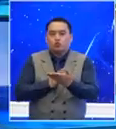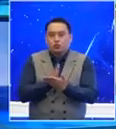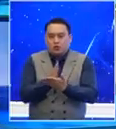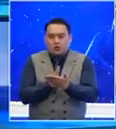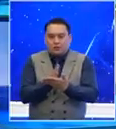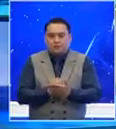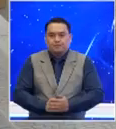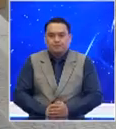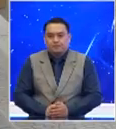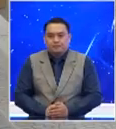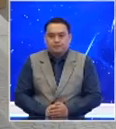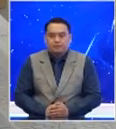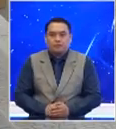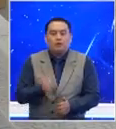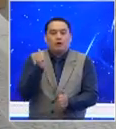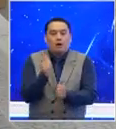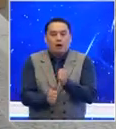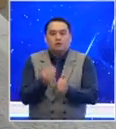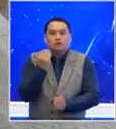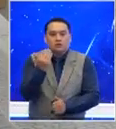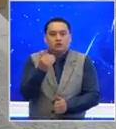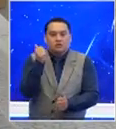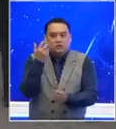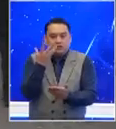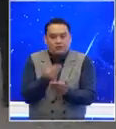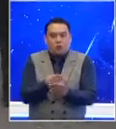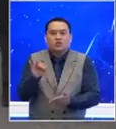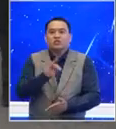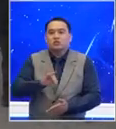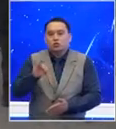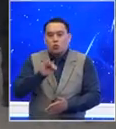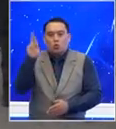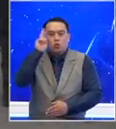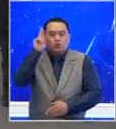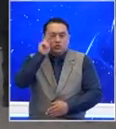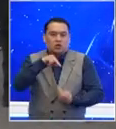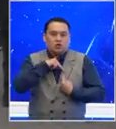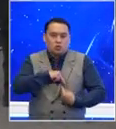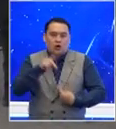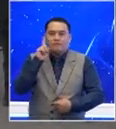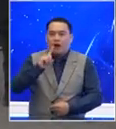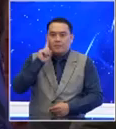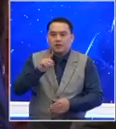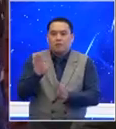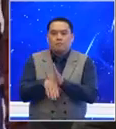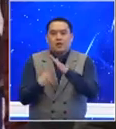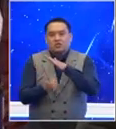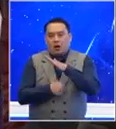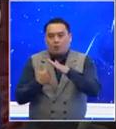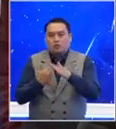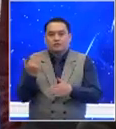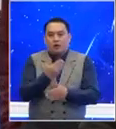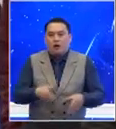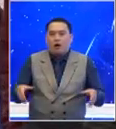материале. У каждого из них своя история. Кто-то трудится дистанционно, а кто-то временно оказался без работы. Но всех